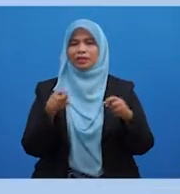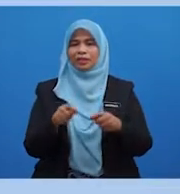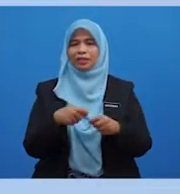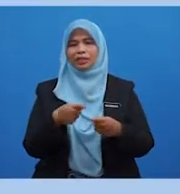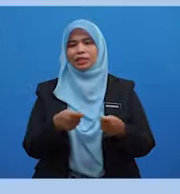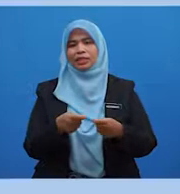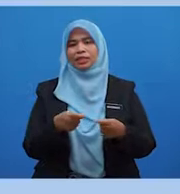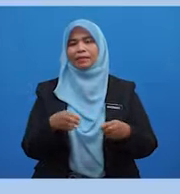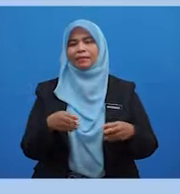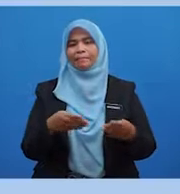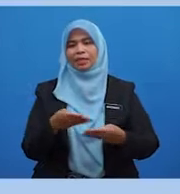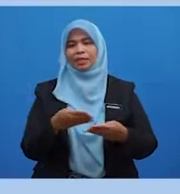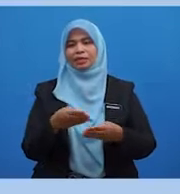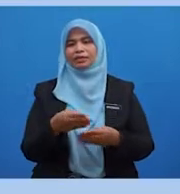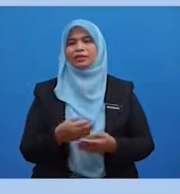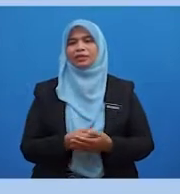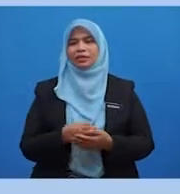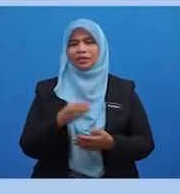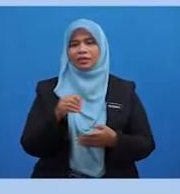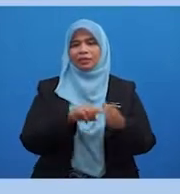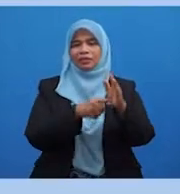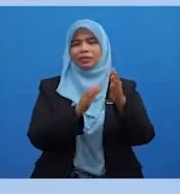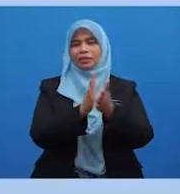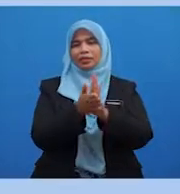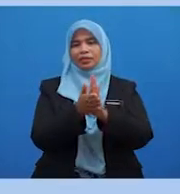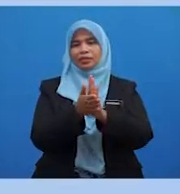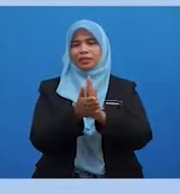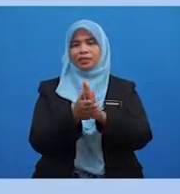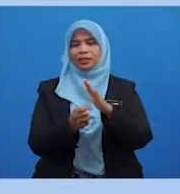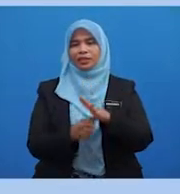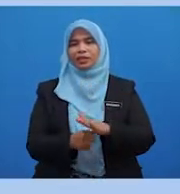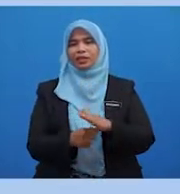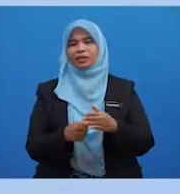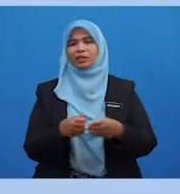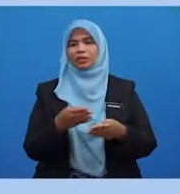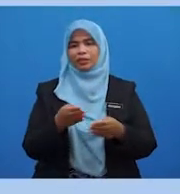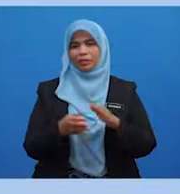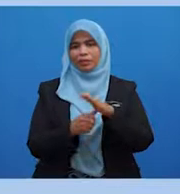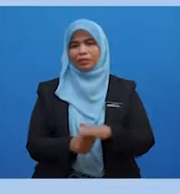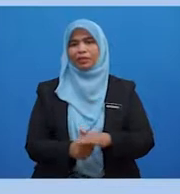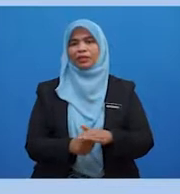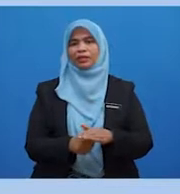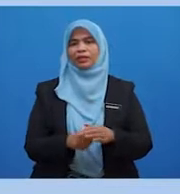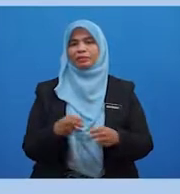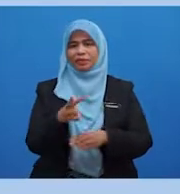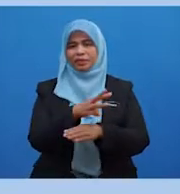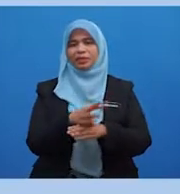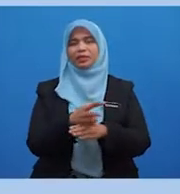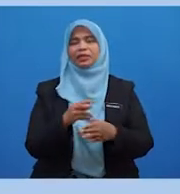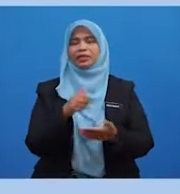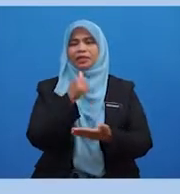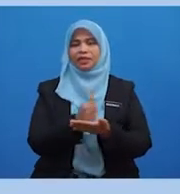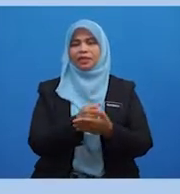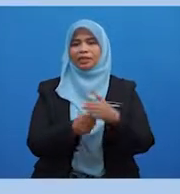jadi terhadap tekanan atau bebanan yang terdapat di persekitaran. Nilai stres sama ada